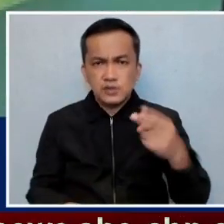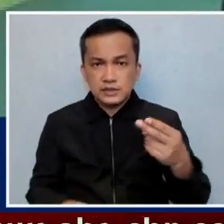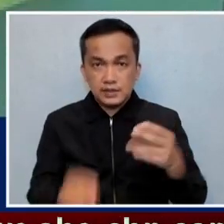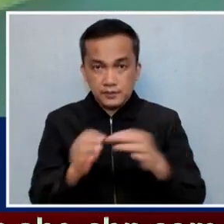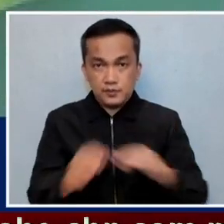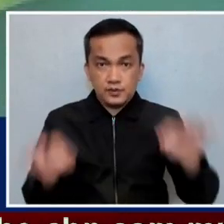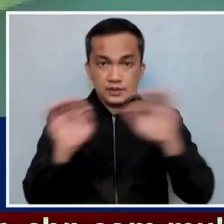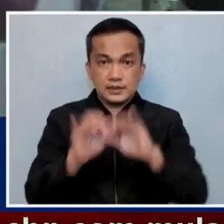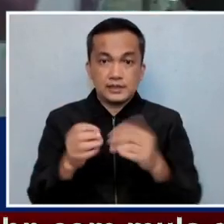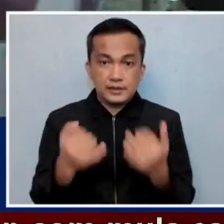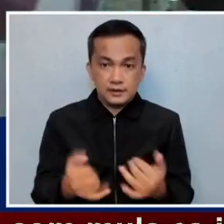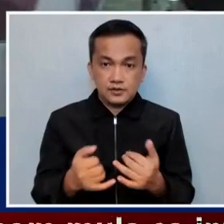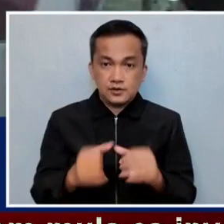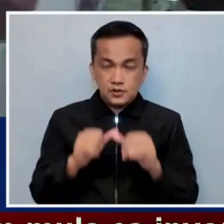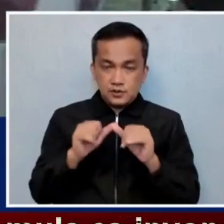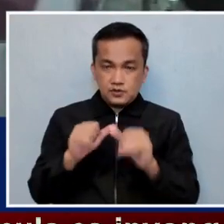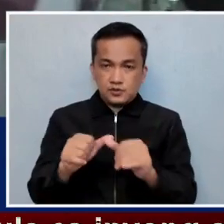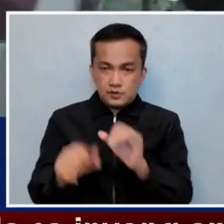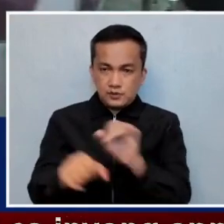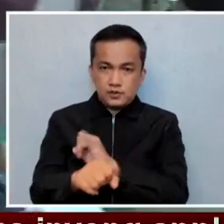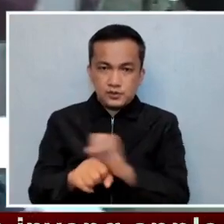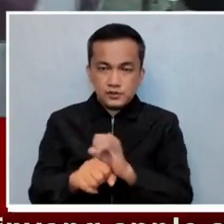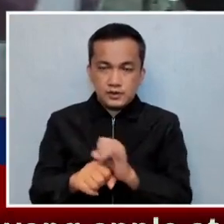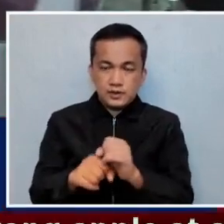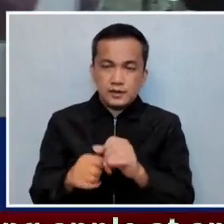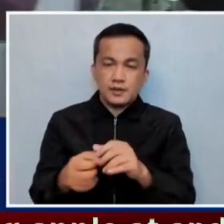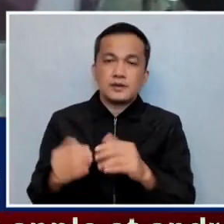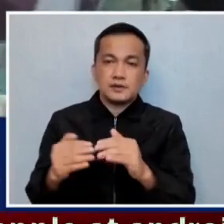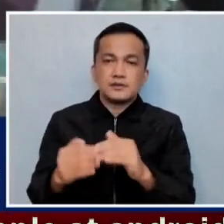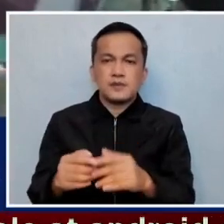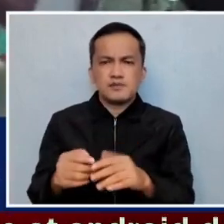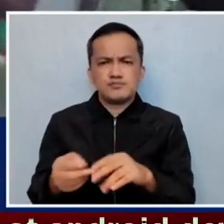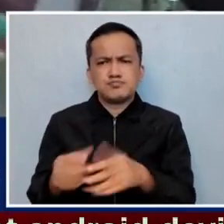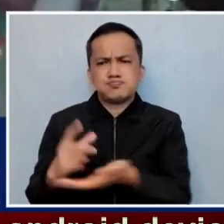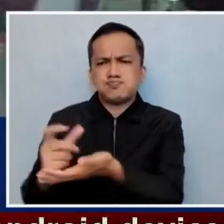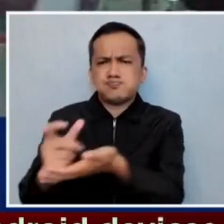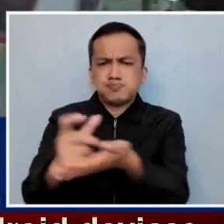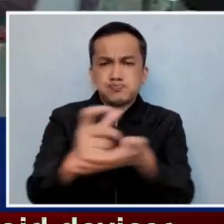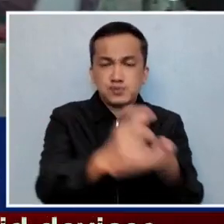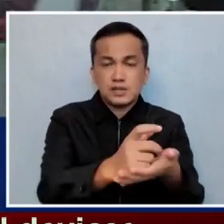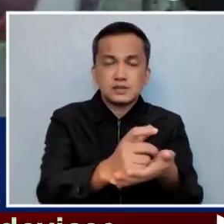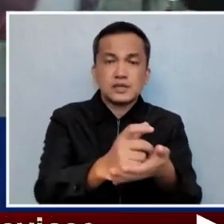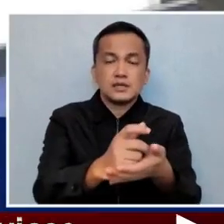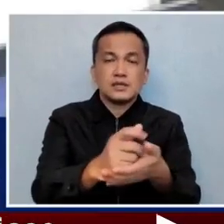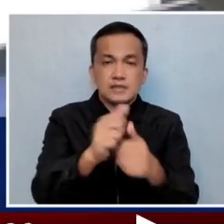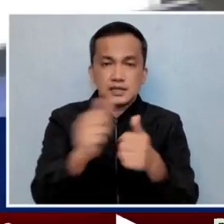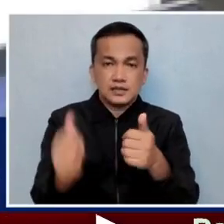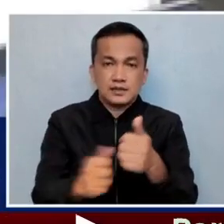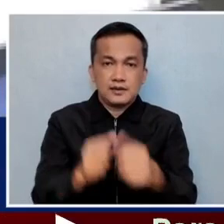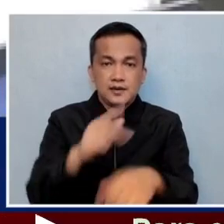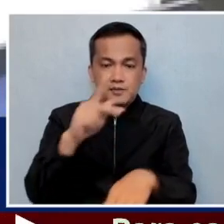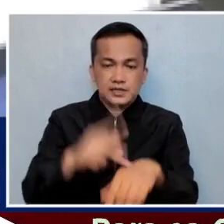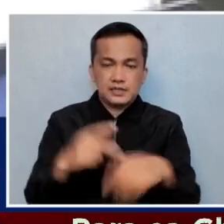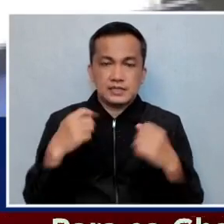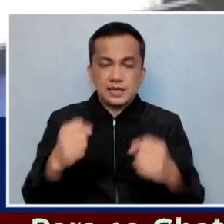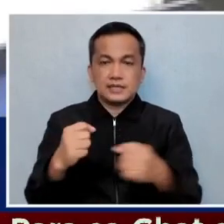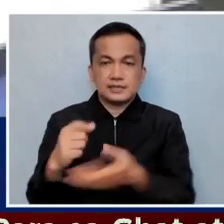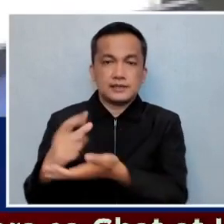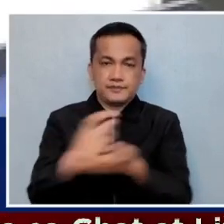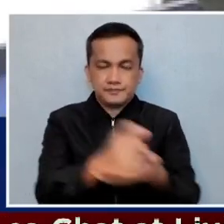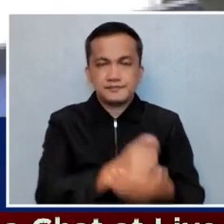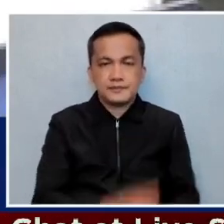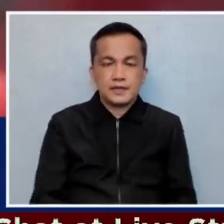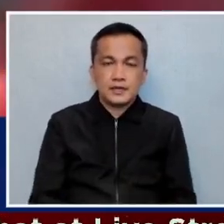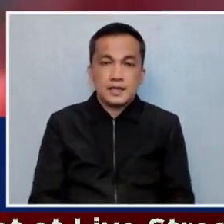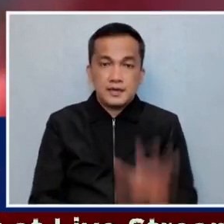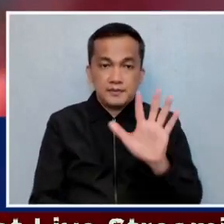ang patuloy na pagsumikap na mapataas ang mga nababakunahan sa ilalim ng Pinas Lakas Campaign. Sa ngayon, 5% pa lang